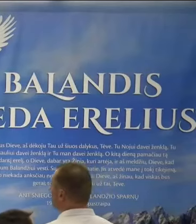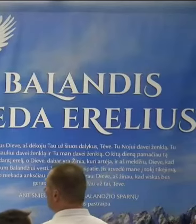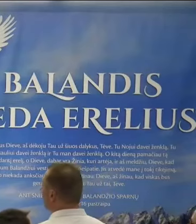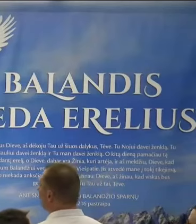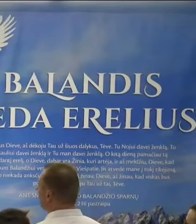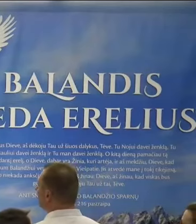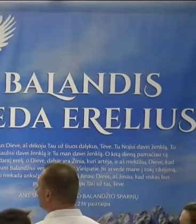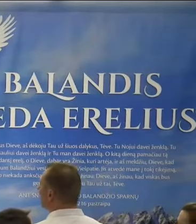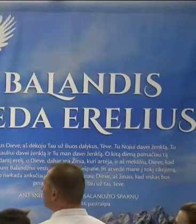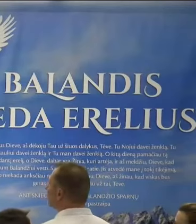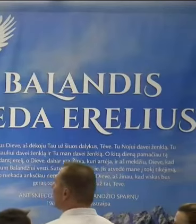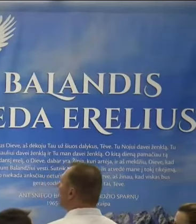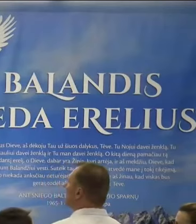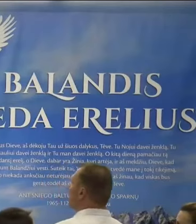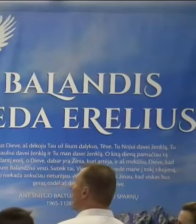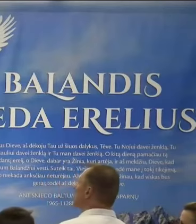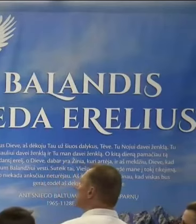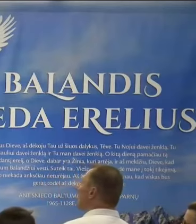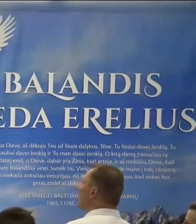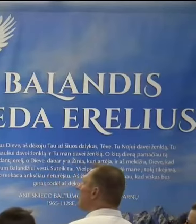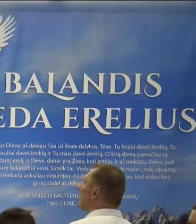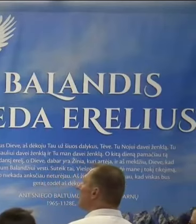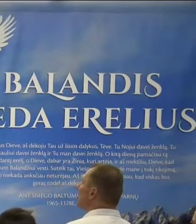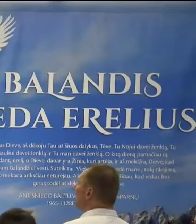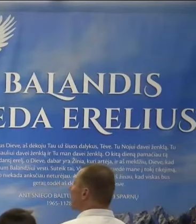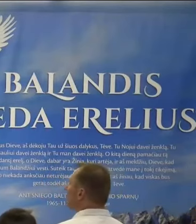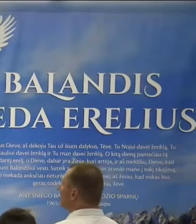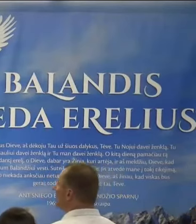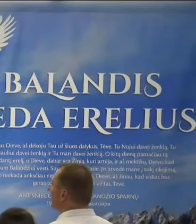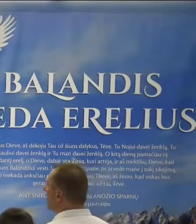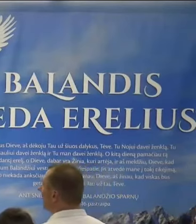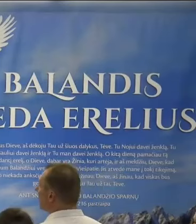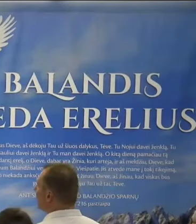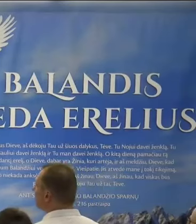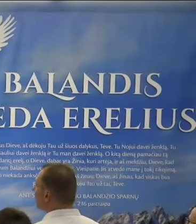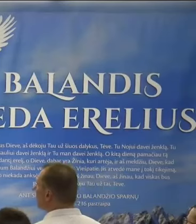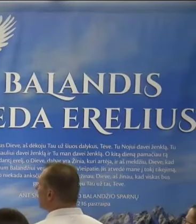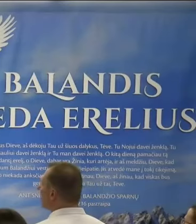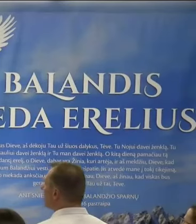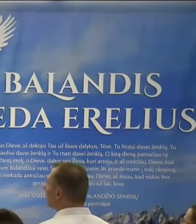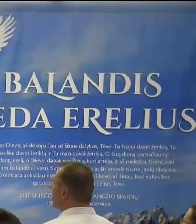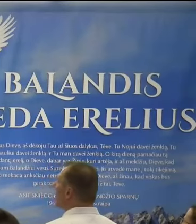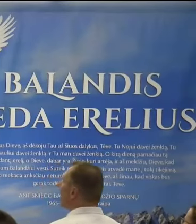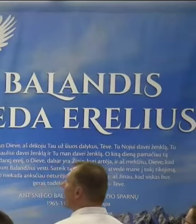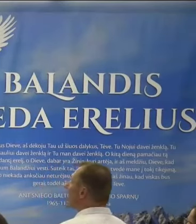jis abus, jam šlovė mus atpirkėjas